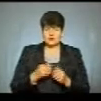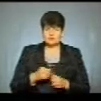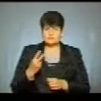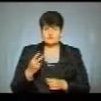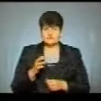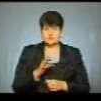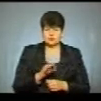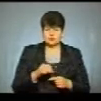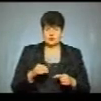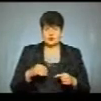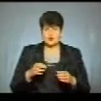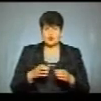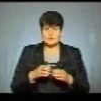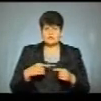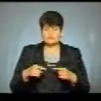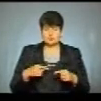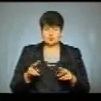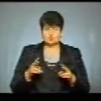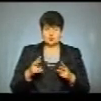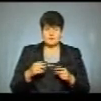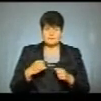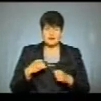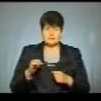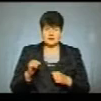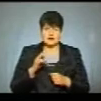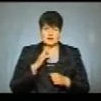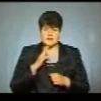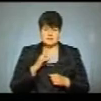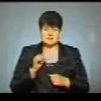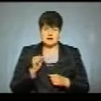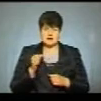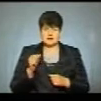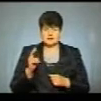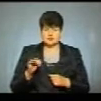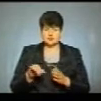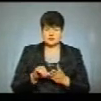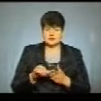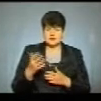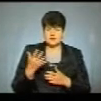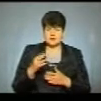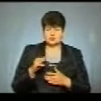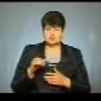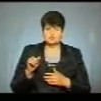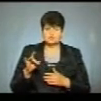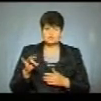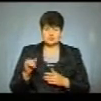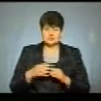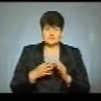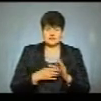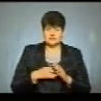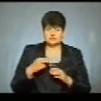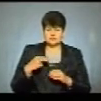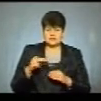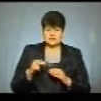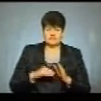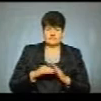2-0 команда футбольного клубу «Тернопіль-Педуніверситет» перемогла Кременець академії. Учасники 5-го туру 19-го чемпіонату України серед закладів